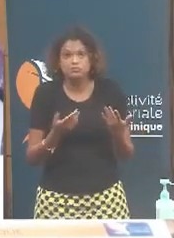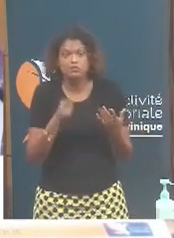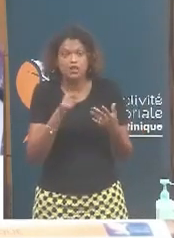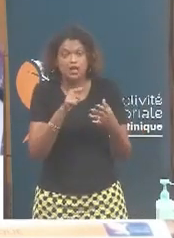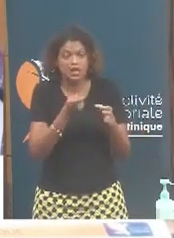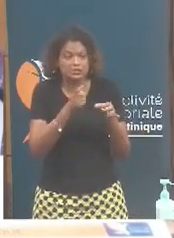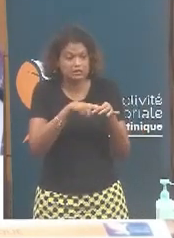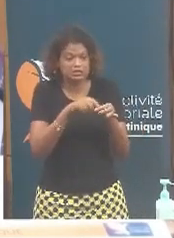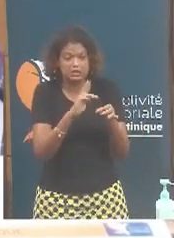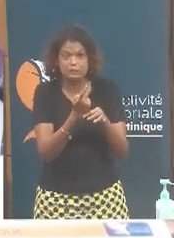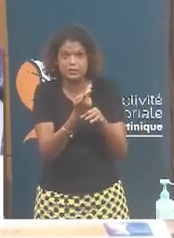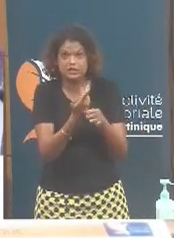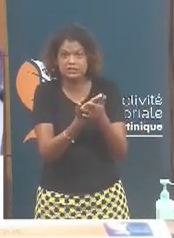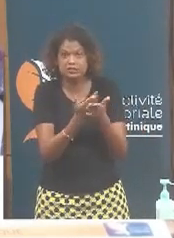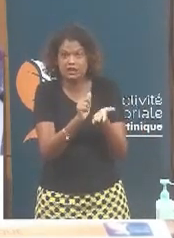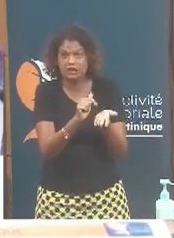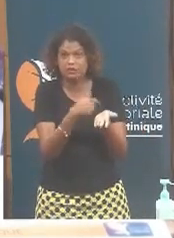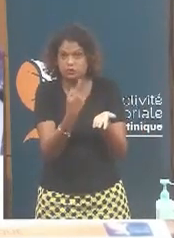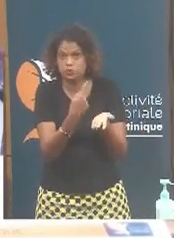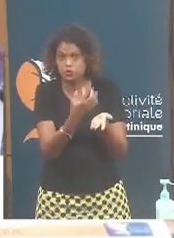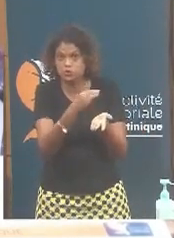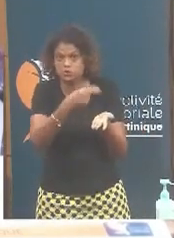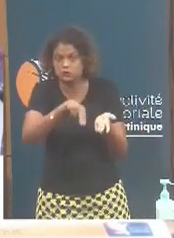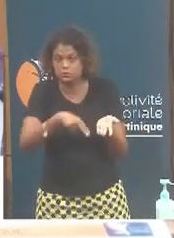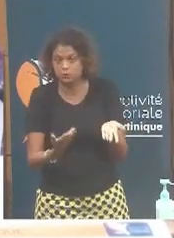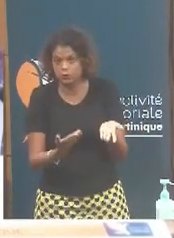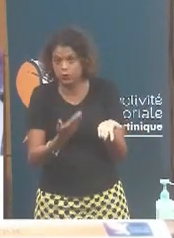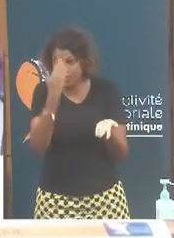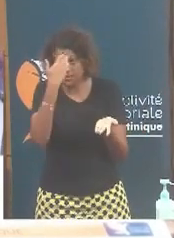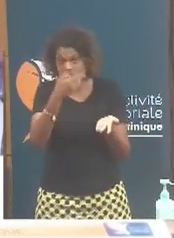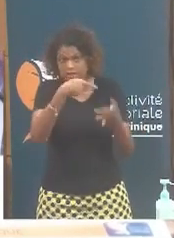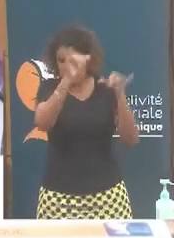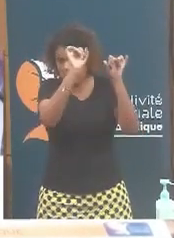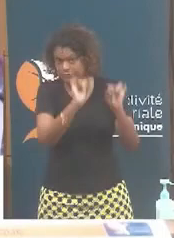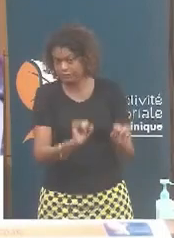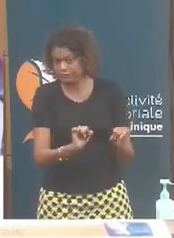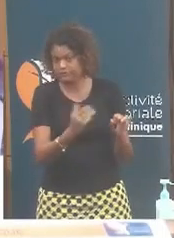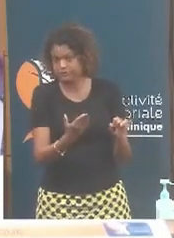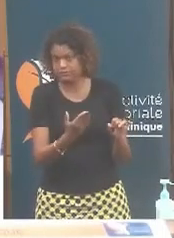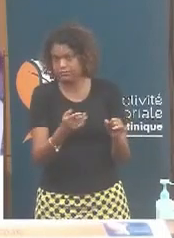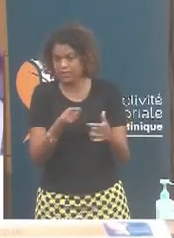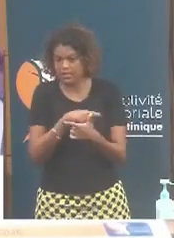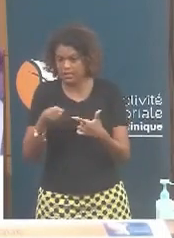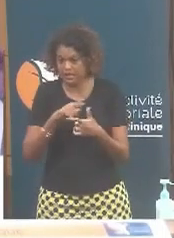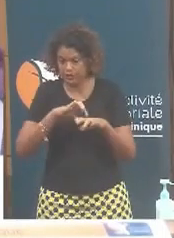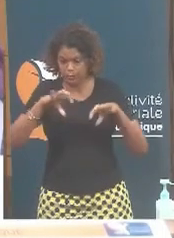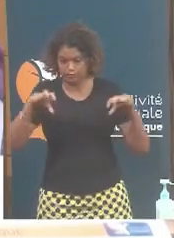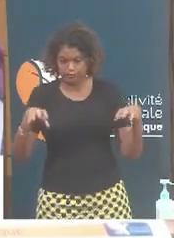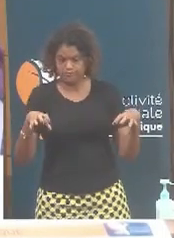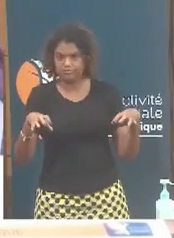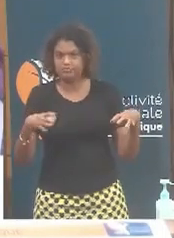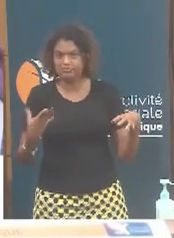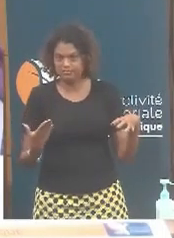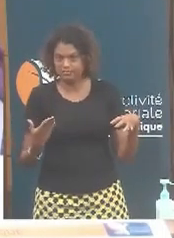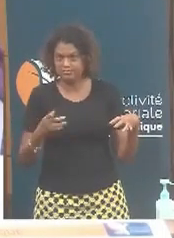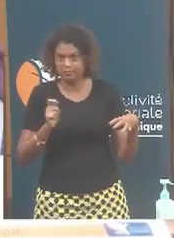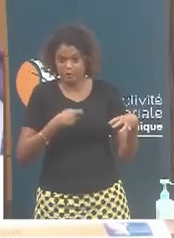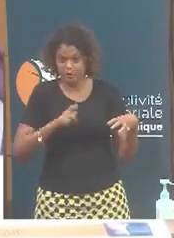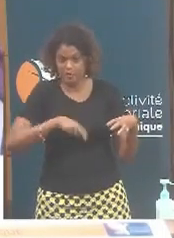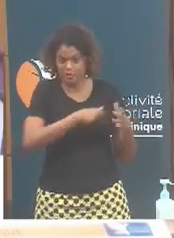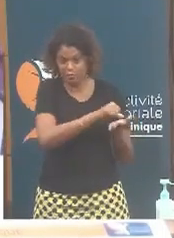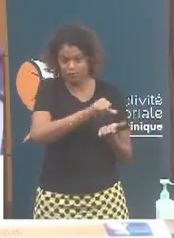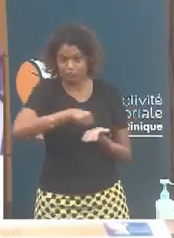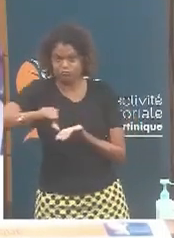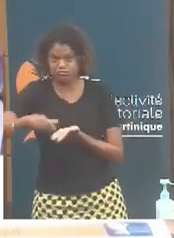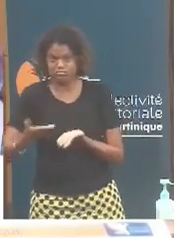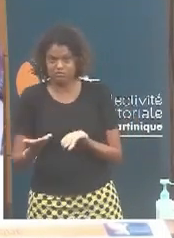existe toujours? Alors, s'il est liquidé, c'est à ces deux actionnaires qui doivent assumer un passif si un passif est intéressé.